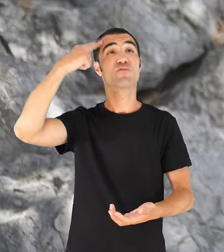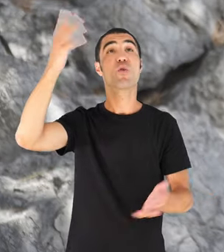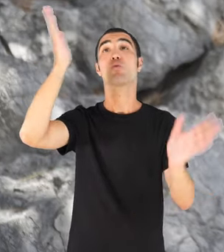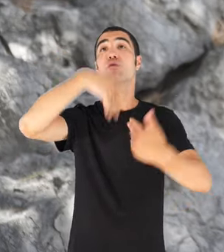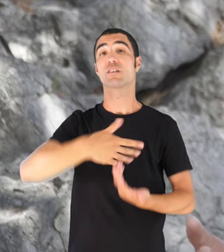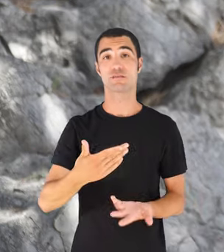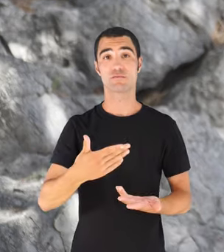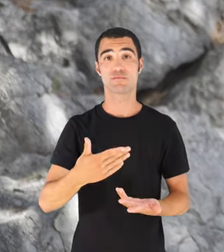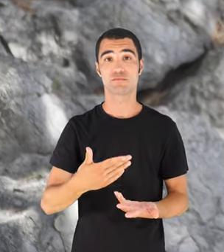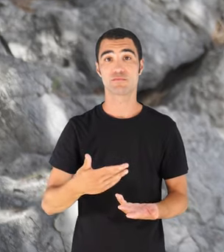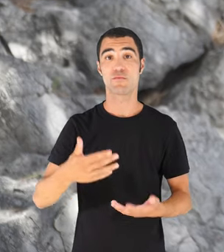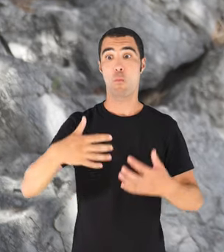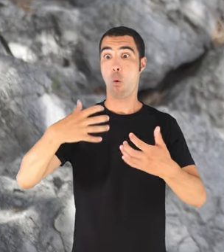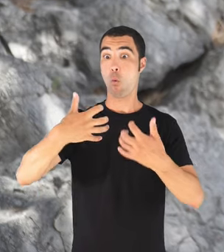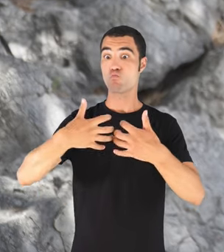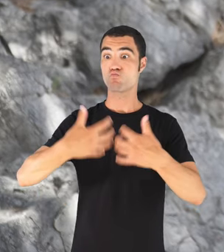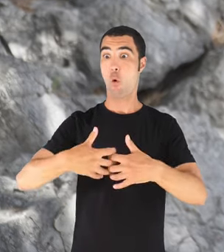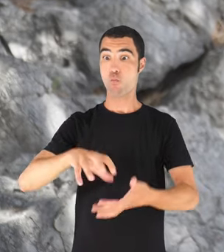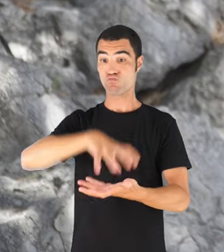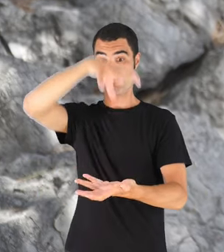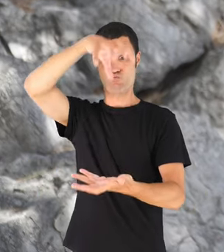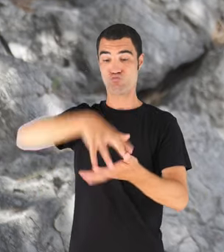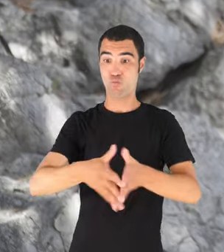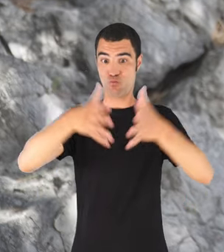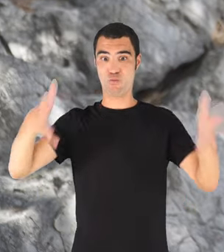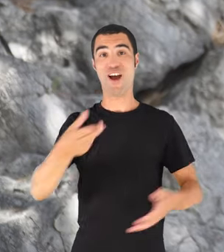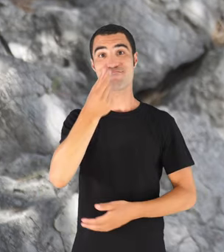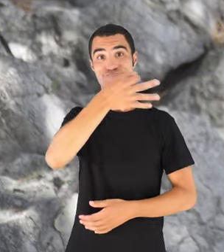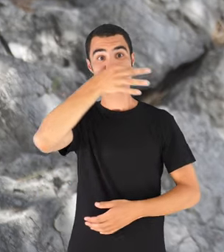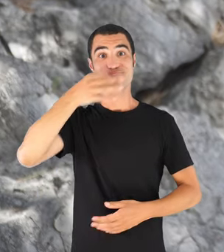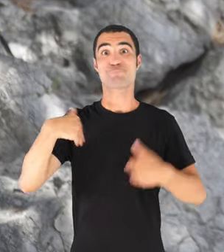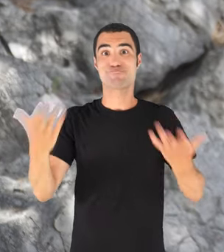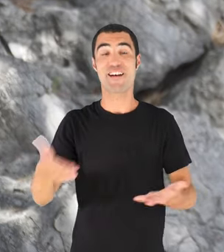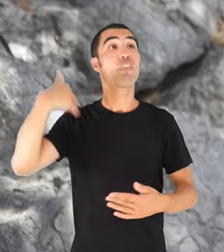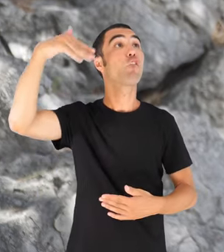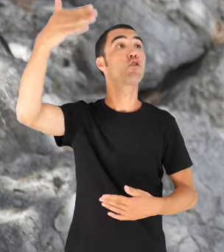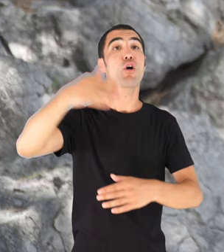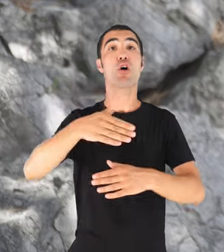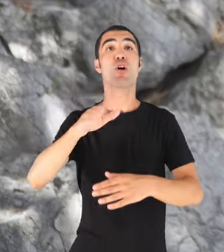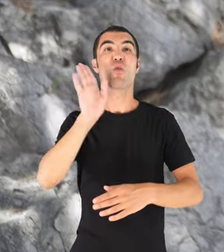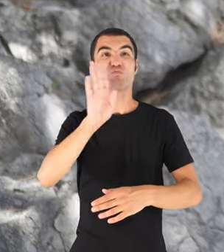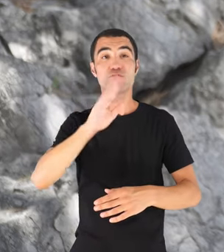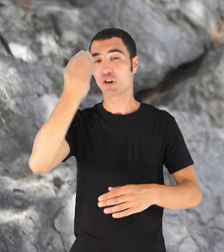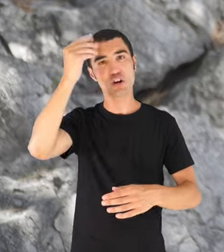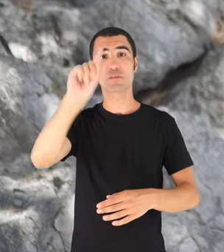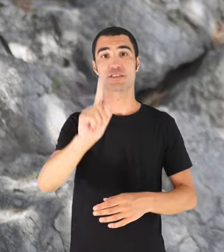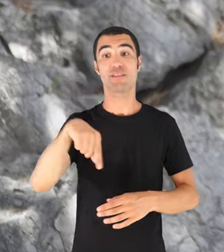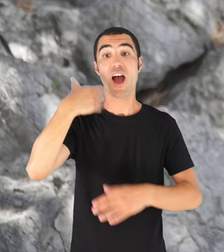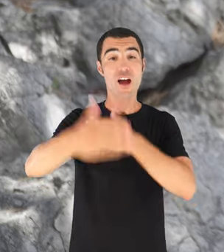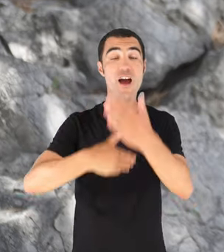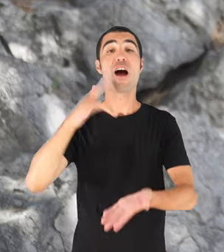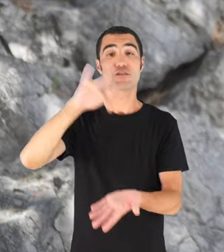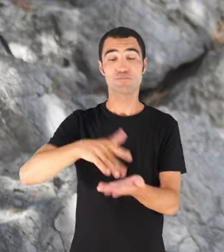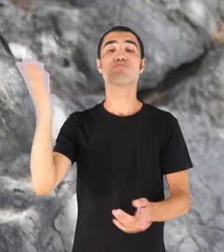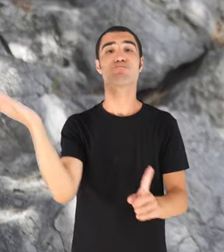moment, o des de més motor, més dubbers, sense pensar en una mica en el futur. I això va fer